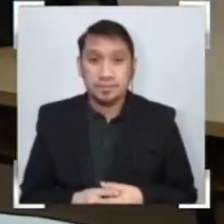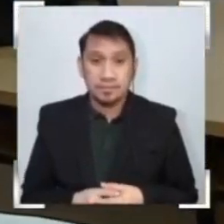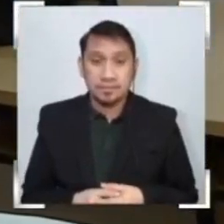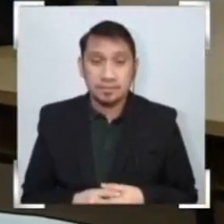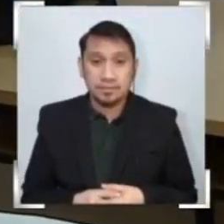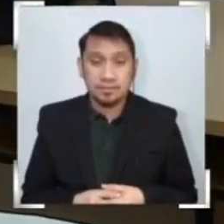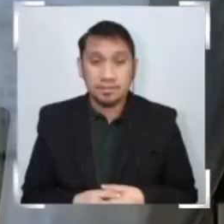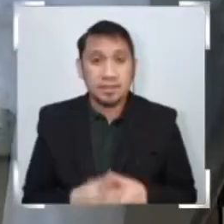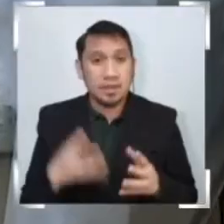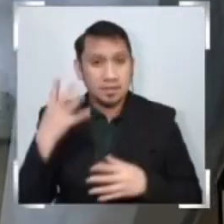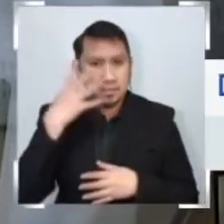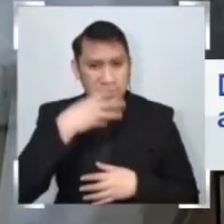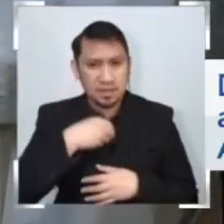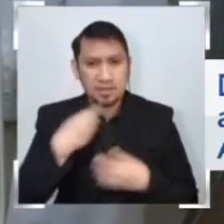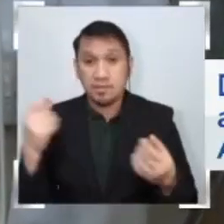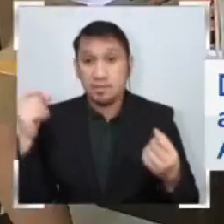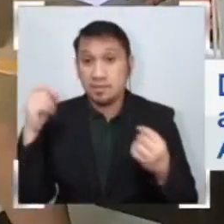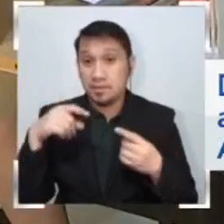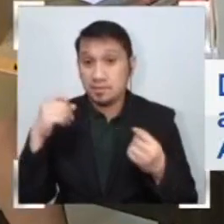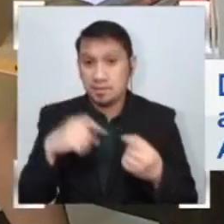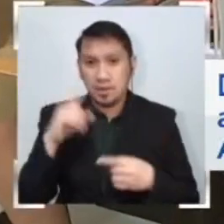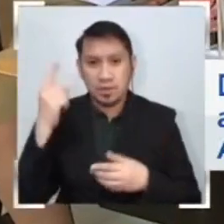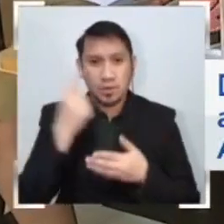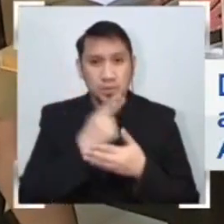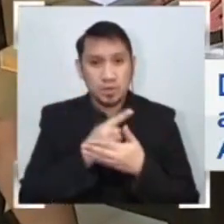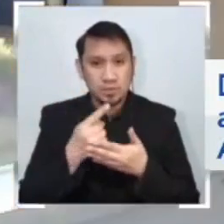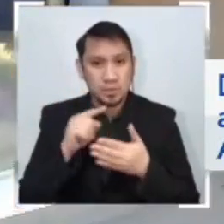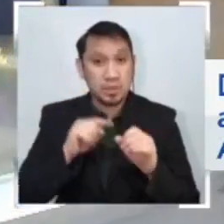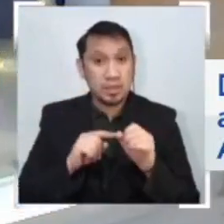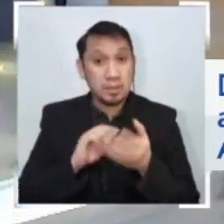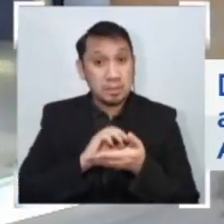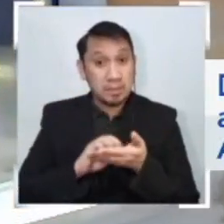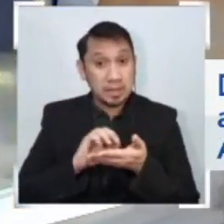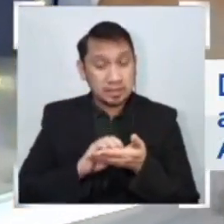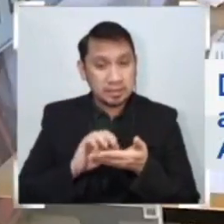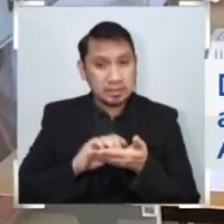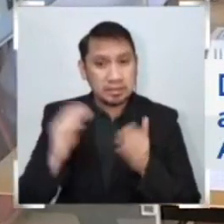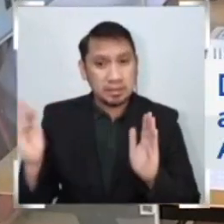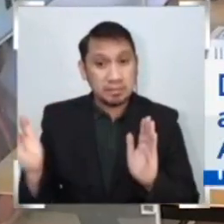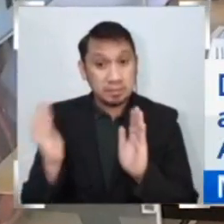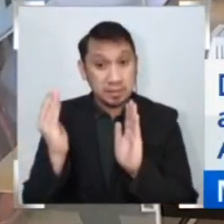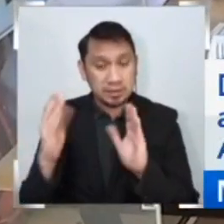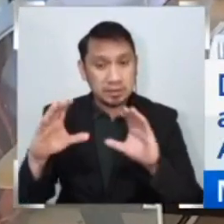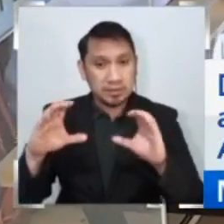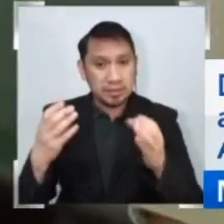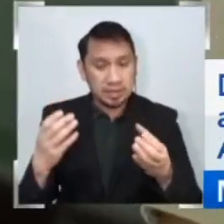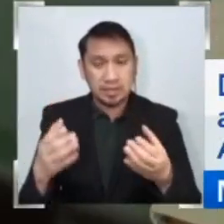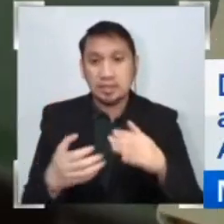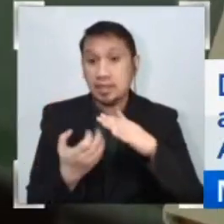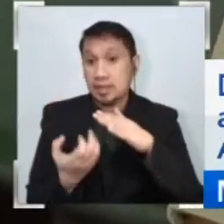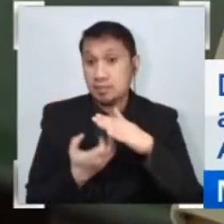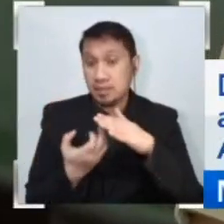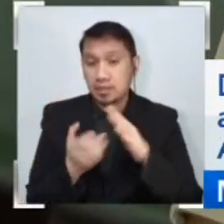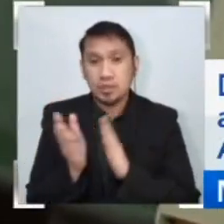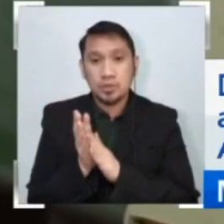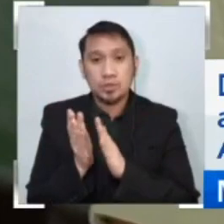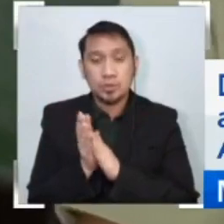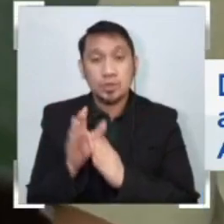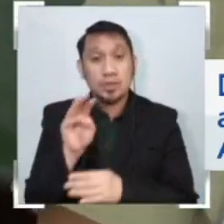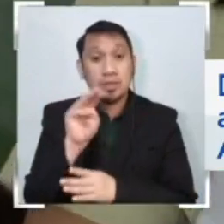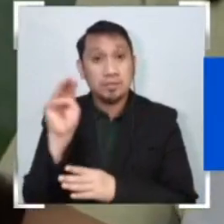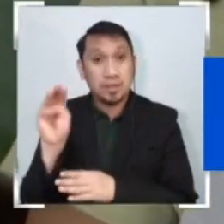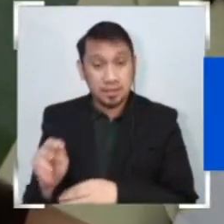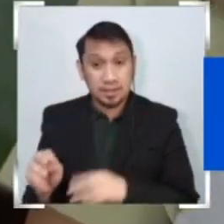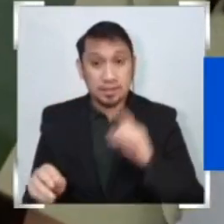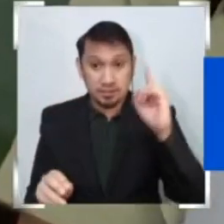Maganda raw ang feedback sa isang linggong pilot run ng face-to-face classes sa Pio del Pilar Elementary School sa Maynila. Iba po yung pag nasa board,